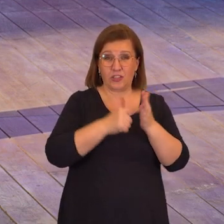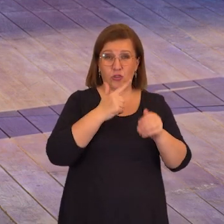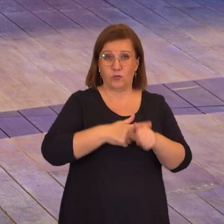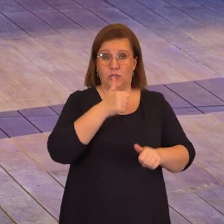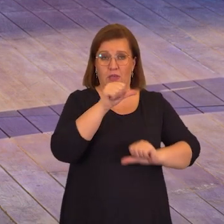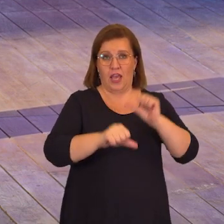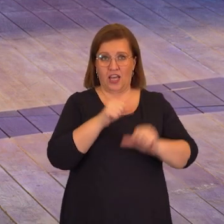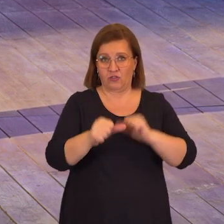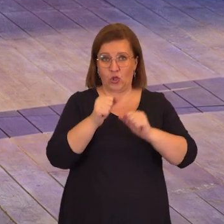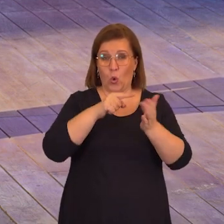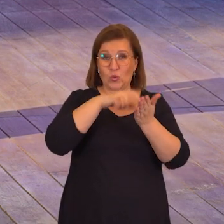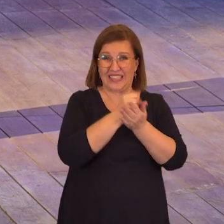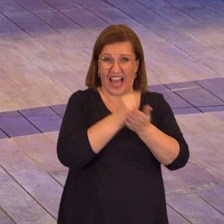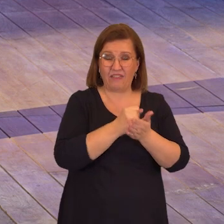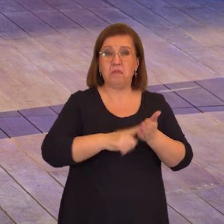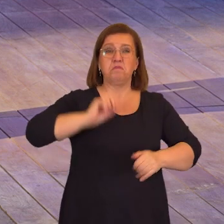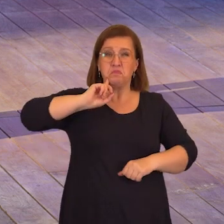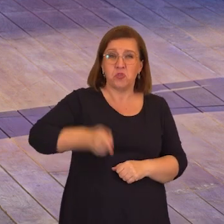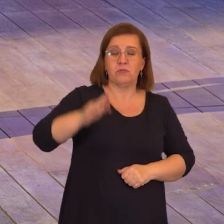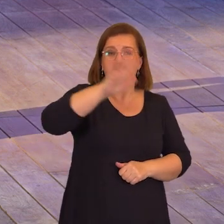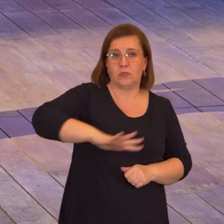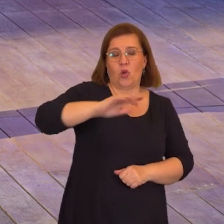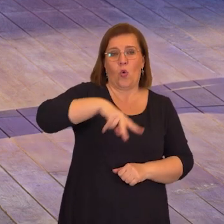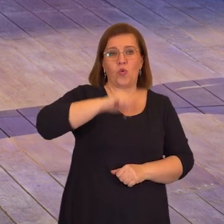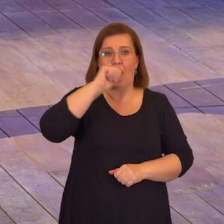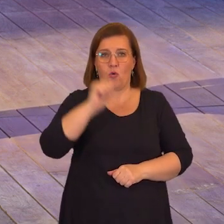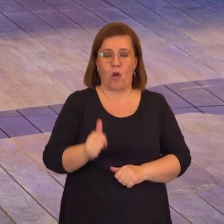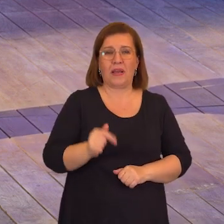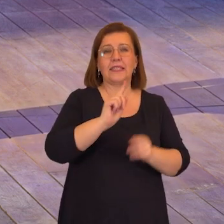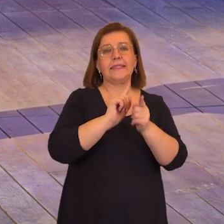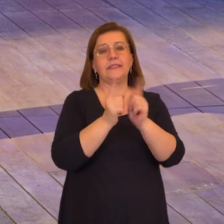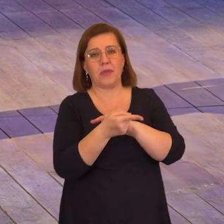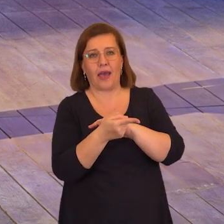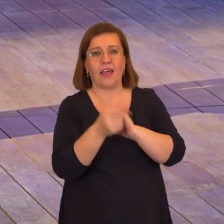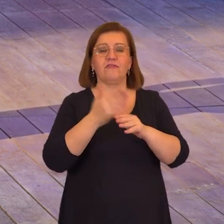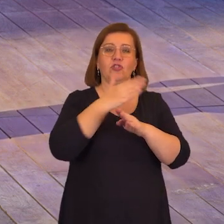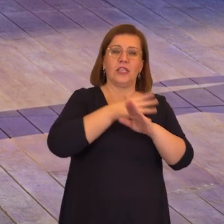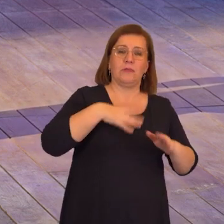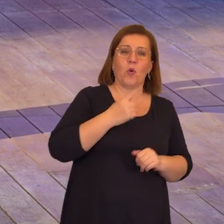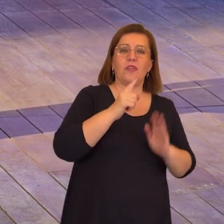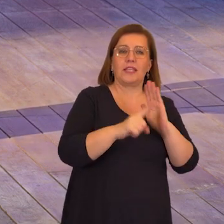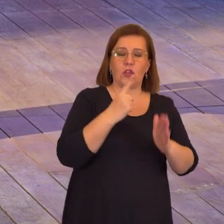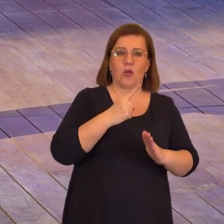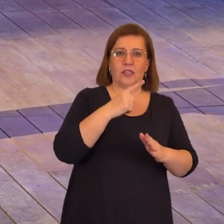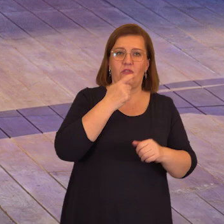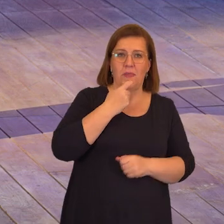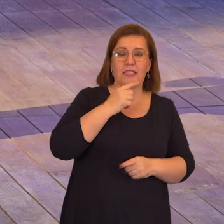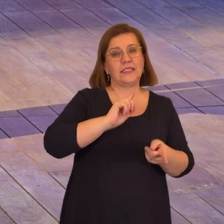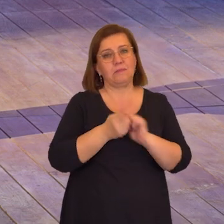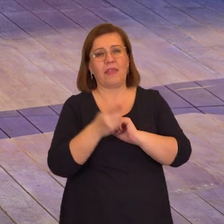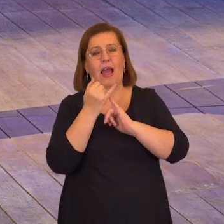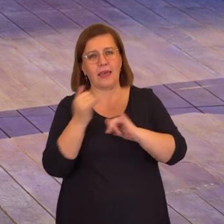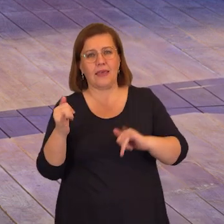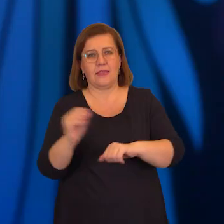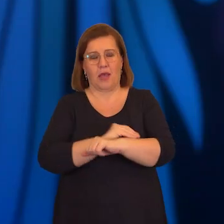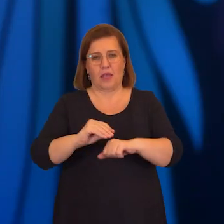roku nakazuje krajom Unii Europejskiej zamienienie tak zwanego jednorazowego plastiku na inny materiał, na inne